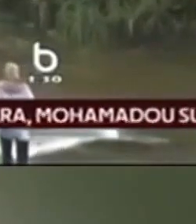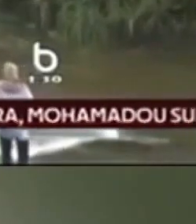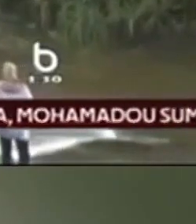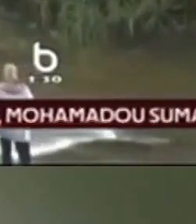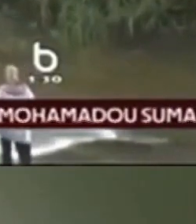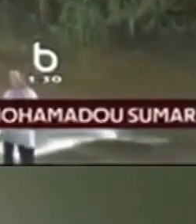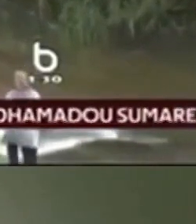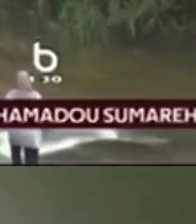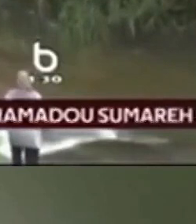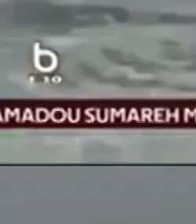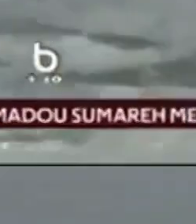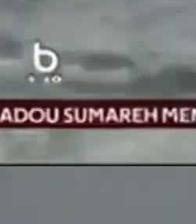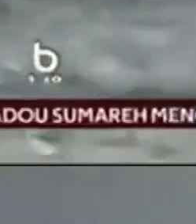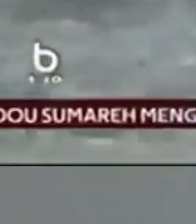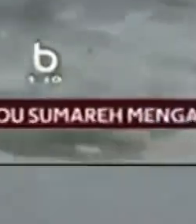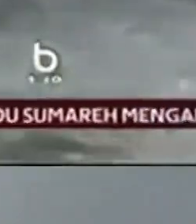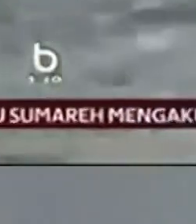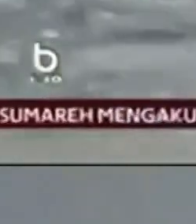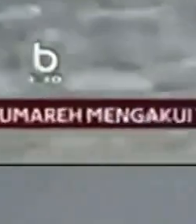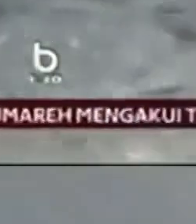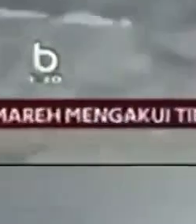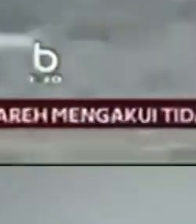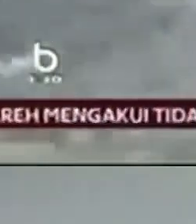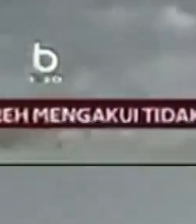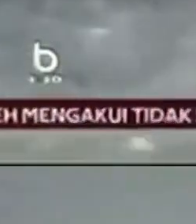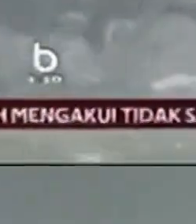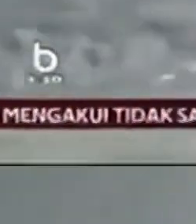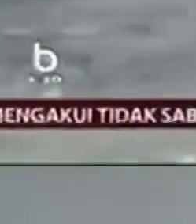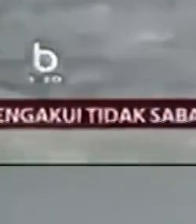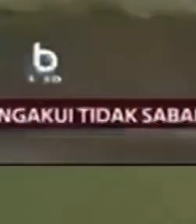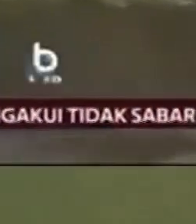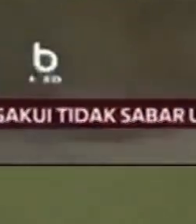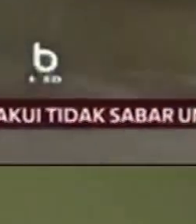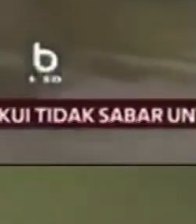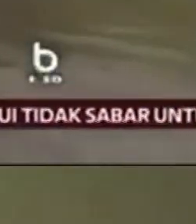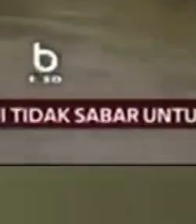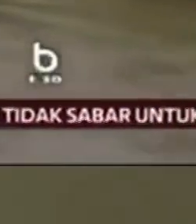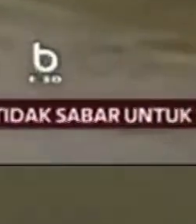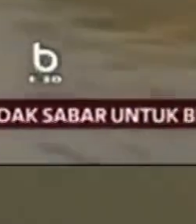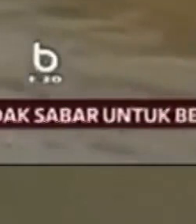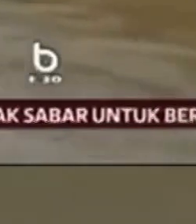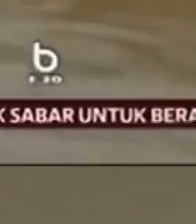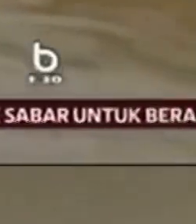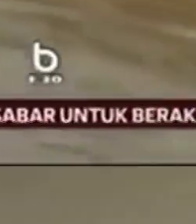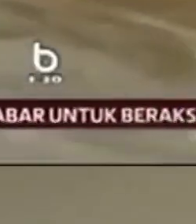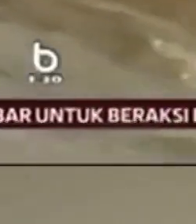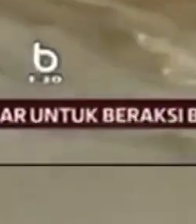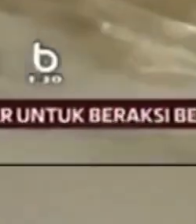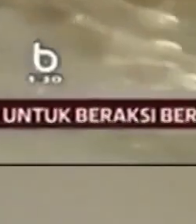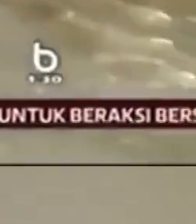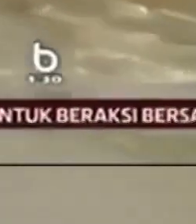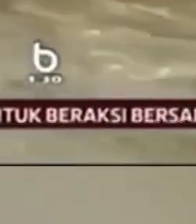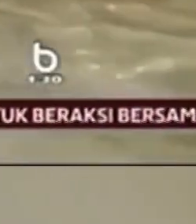Tiba sahaja di Pos Kuala Mu, hutan hujan yang menghijau serta air sungai yang jernih antara pandangan pertama yang